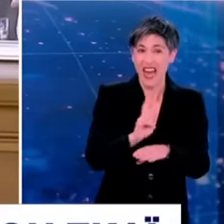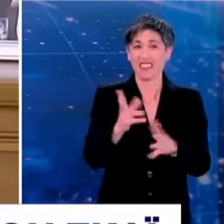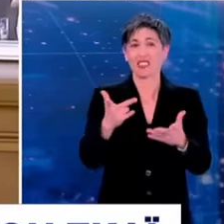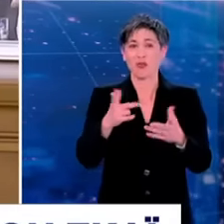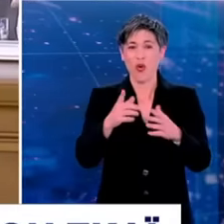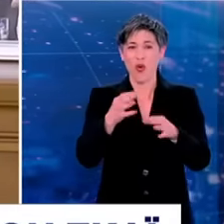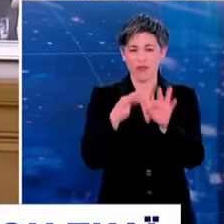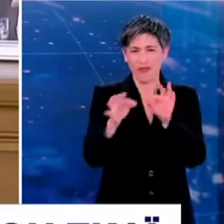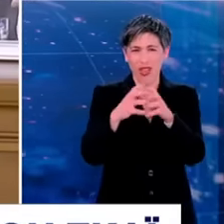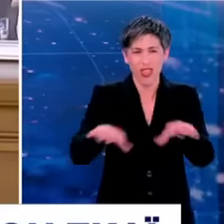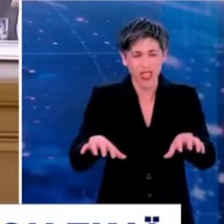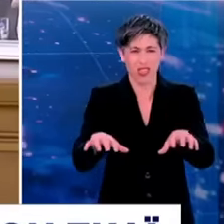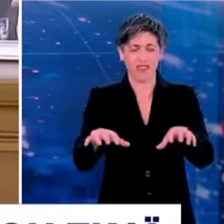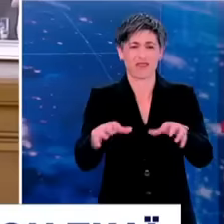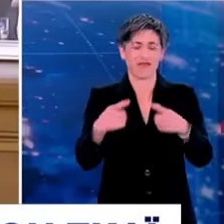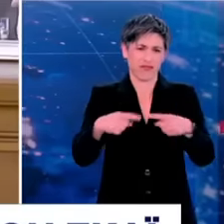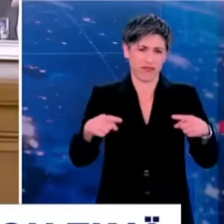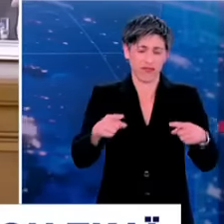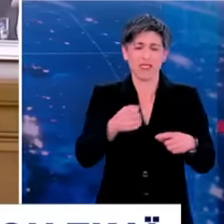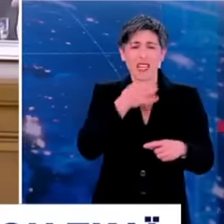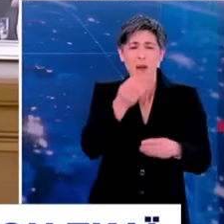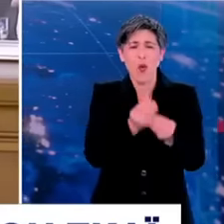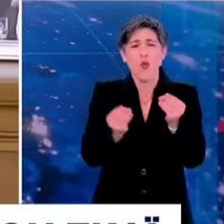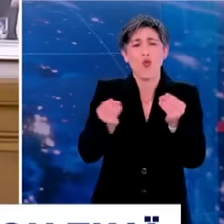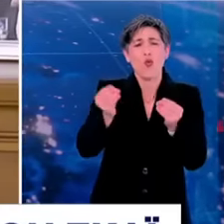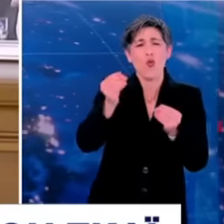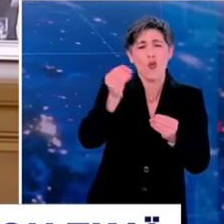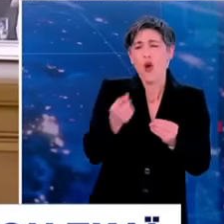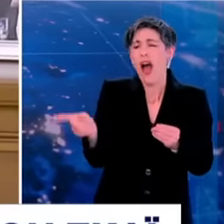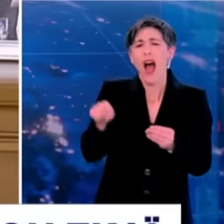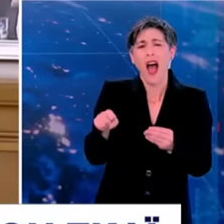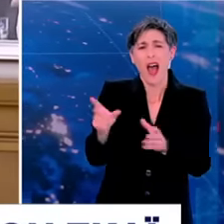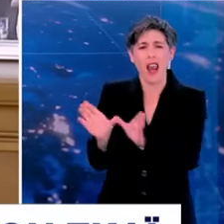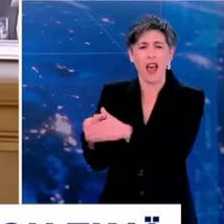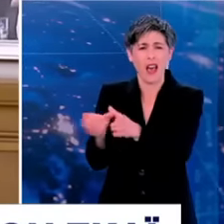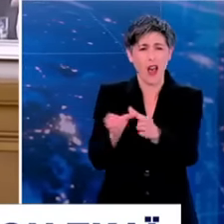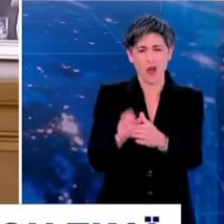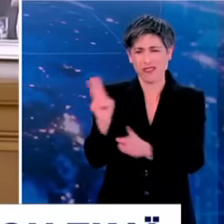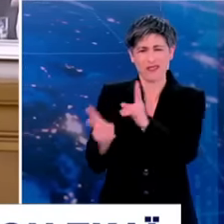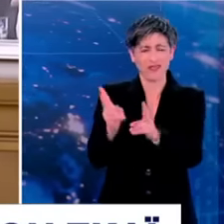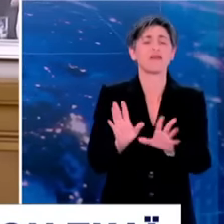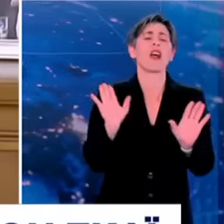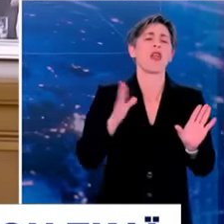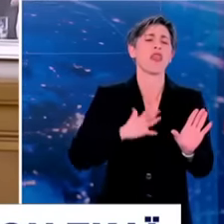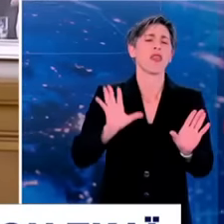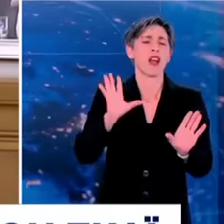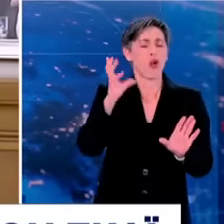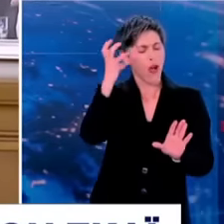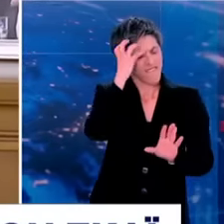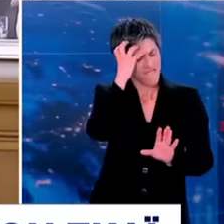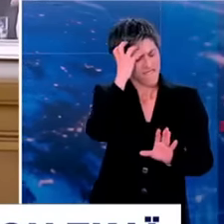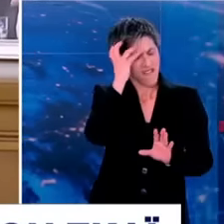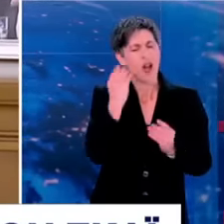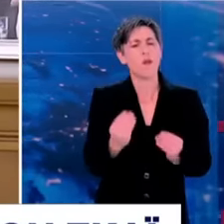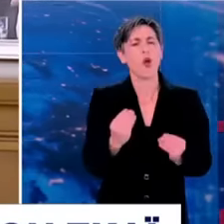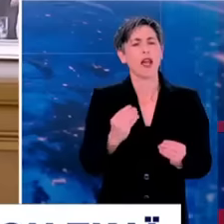περισσότερα για άλλα κόμματα, διότι νομίζω ότι οι πολίτες έχουν και μνήμη και έχουν και κρίση. Και εν